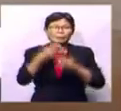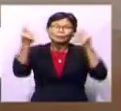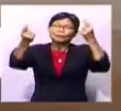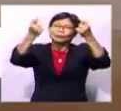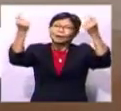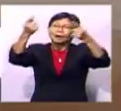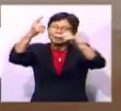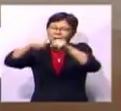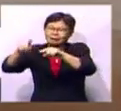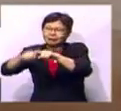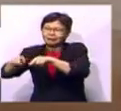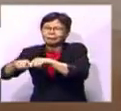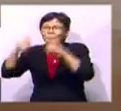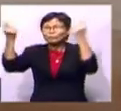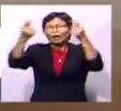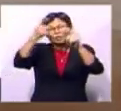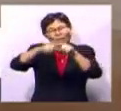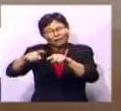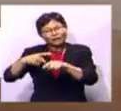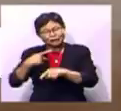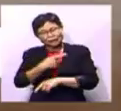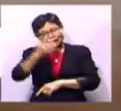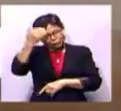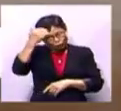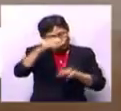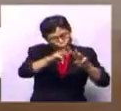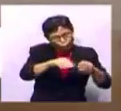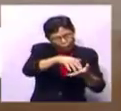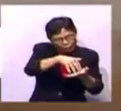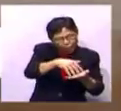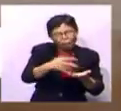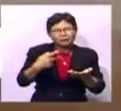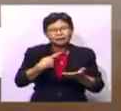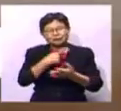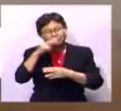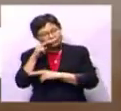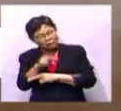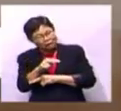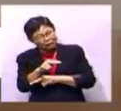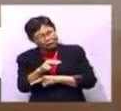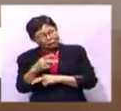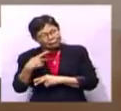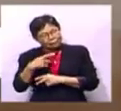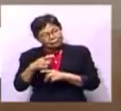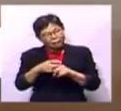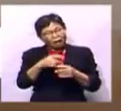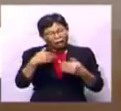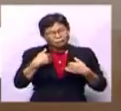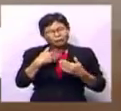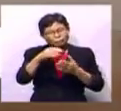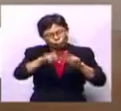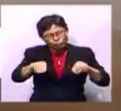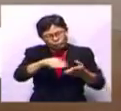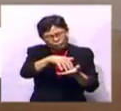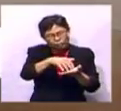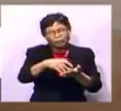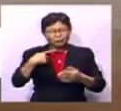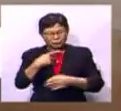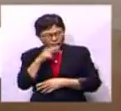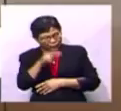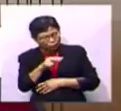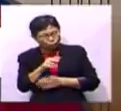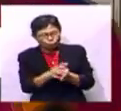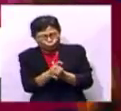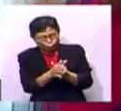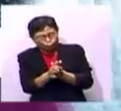Kita meraihkan kepelbagaian. Kita tahu anak murid kita ada yang lemah, ada yang ini. Tetapi kalau kita lihat pada kesungguhan mereka, itu pun dah cukup